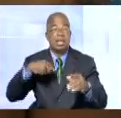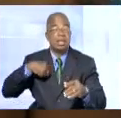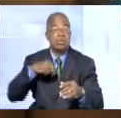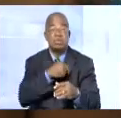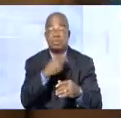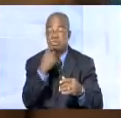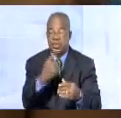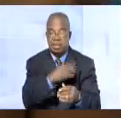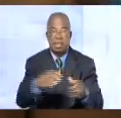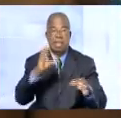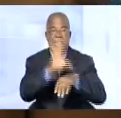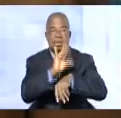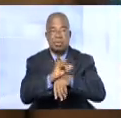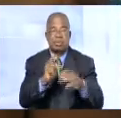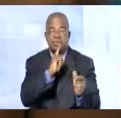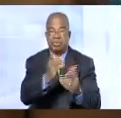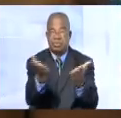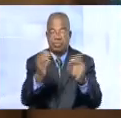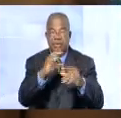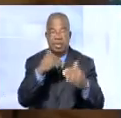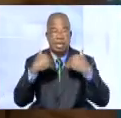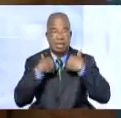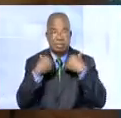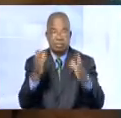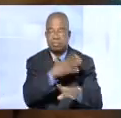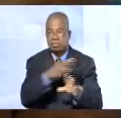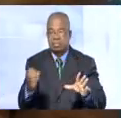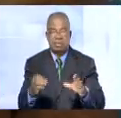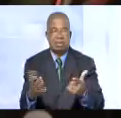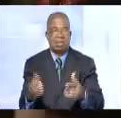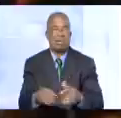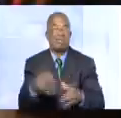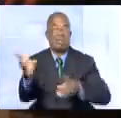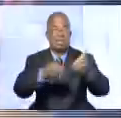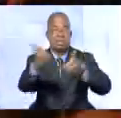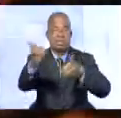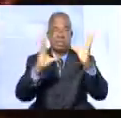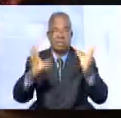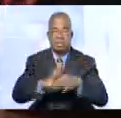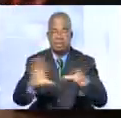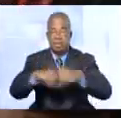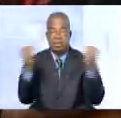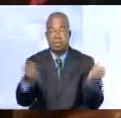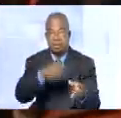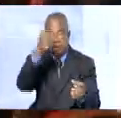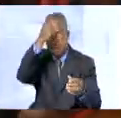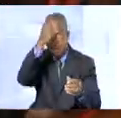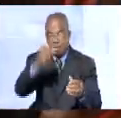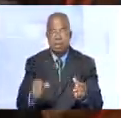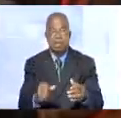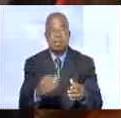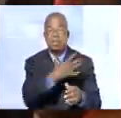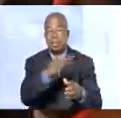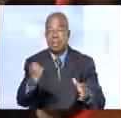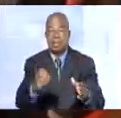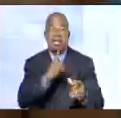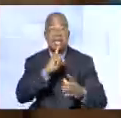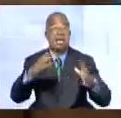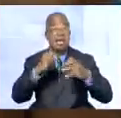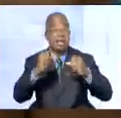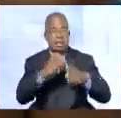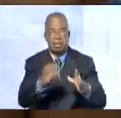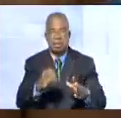renforcé à la fois donc, le volume des financements de l'Exim Bank sur la Côte d'Ivoire et voir aussi